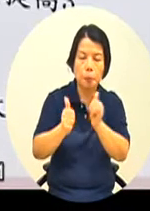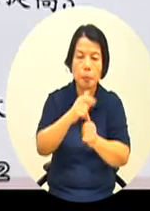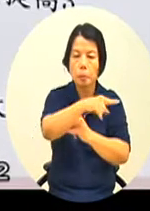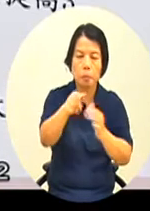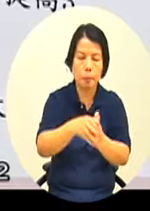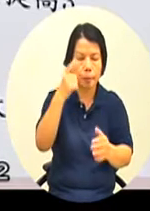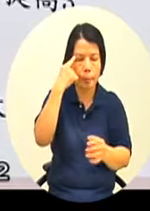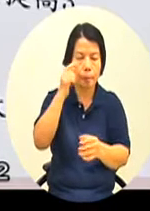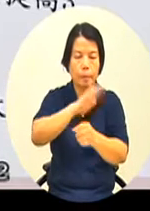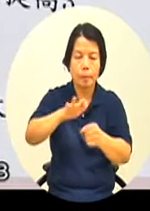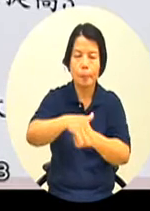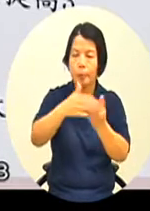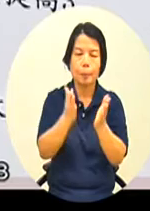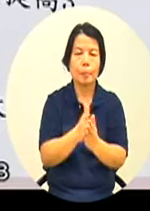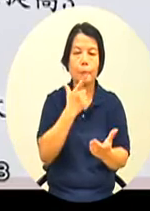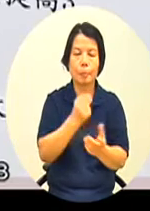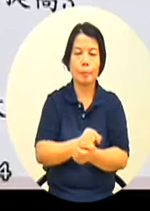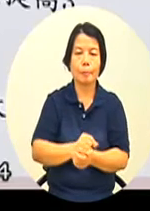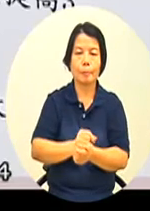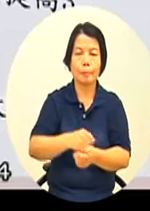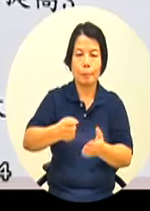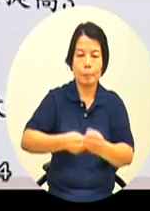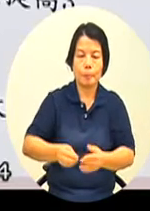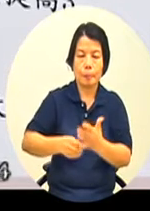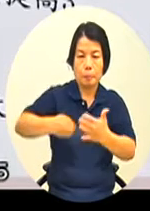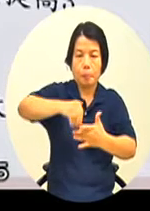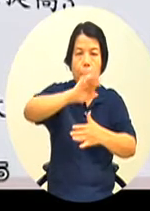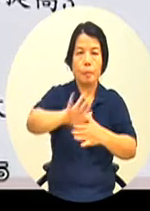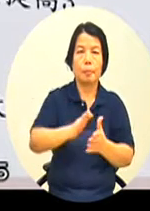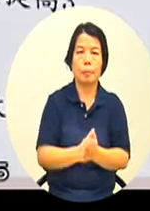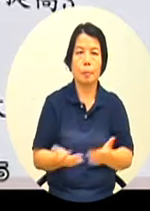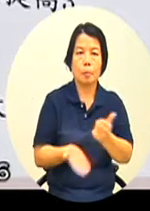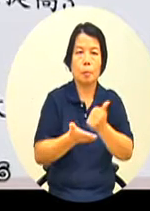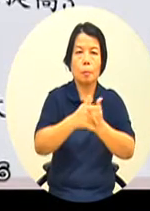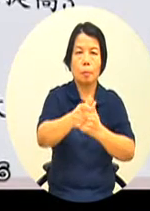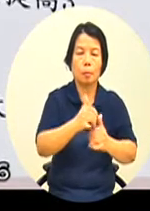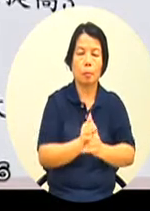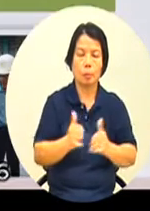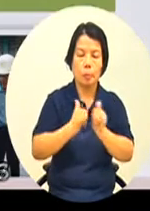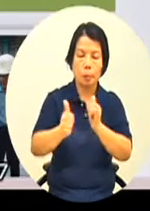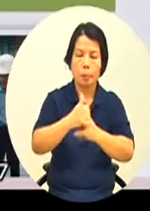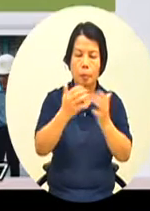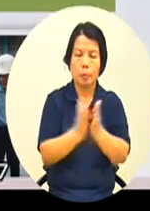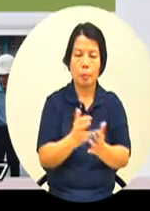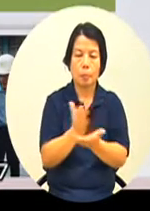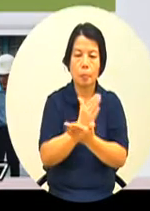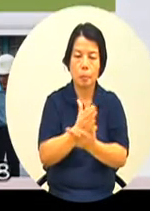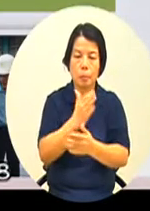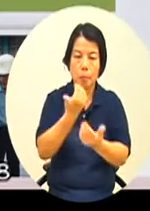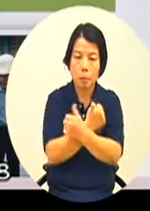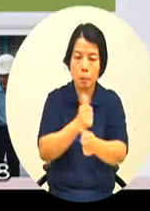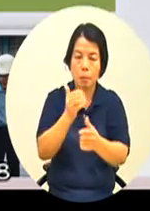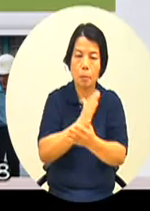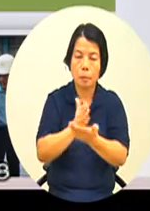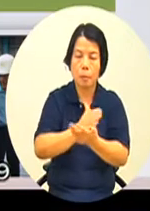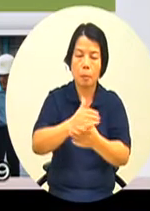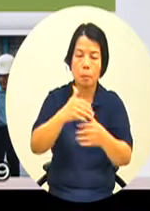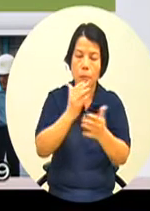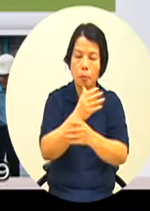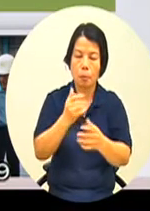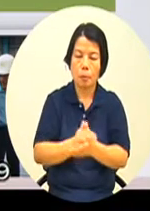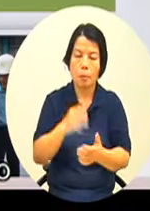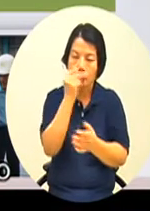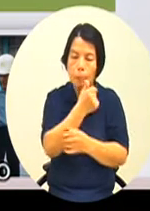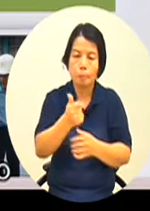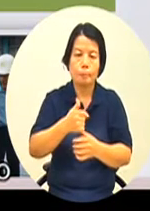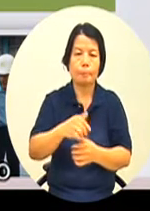度的办理绩效获得工程会考核为优等。此外，我们办理专业行